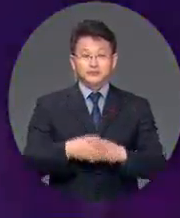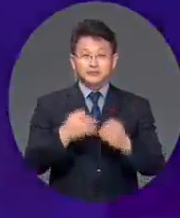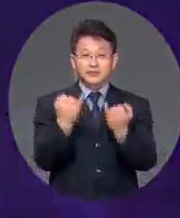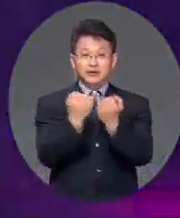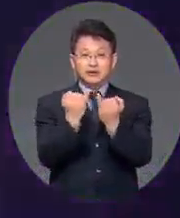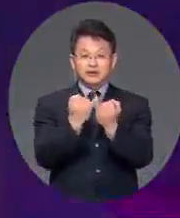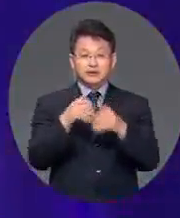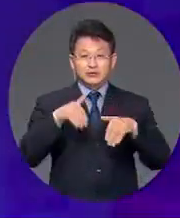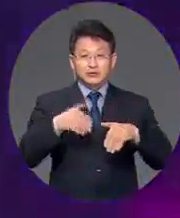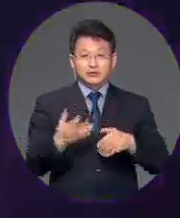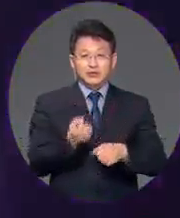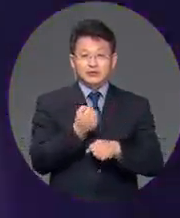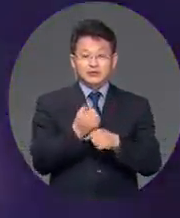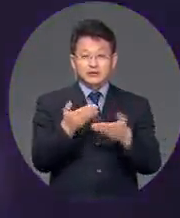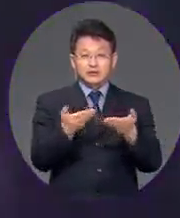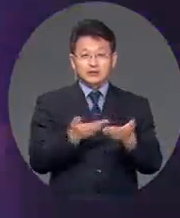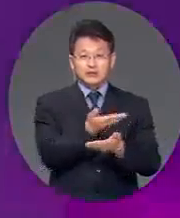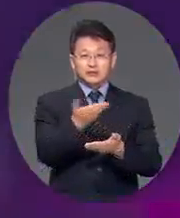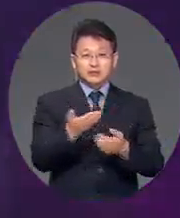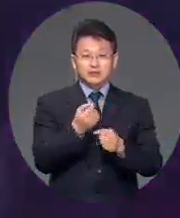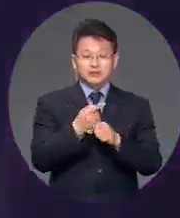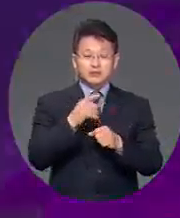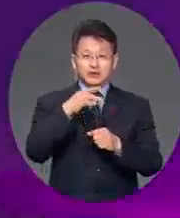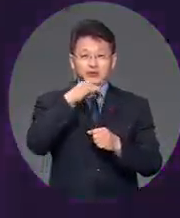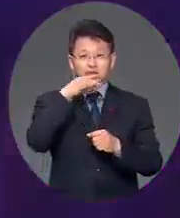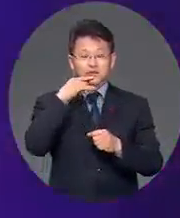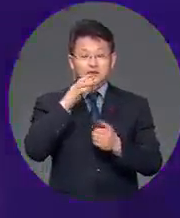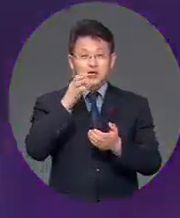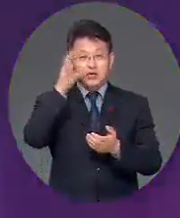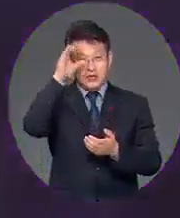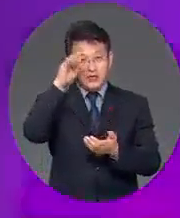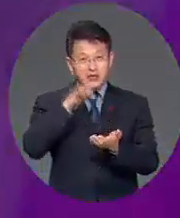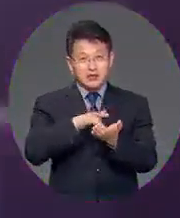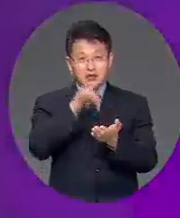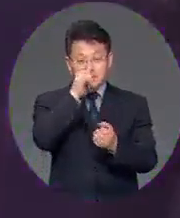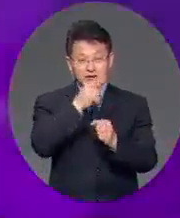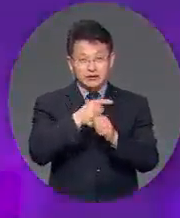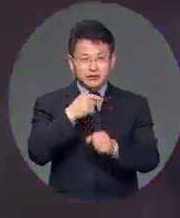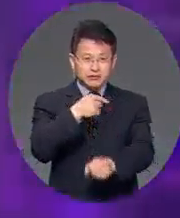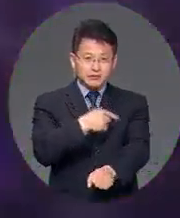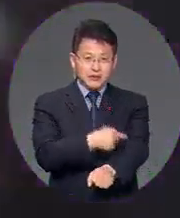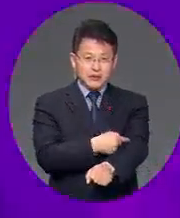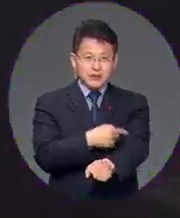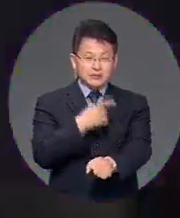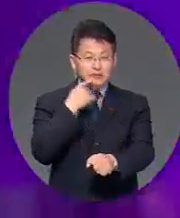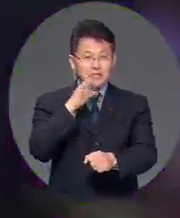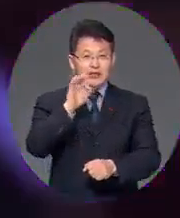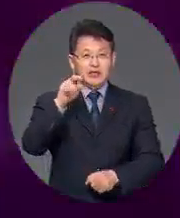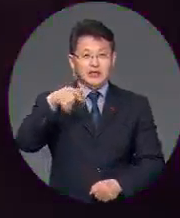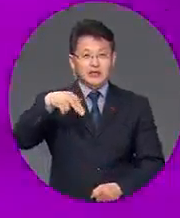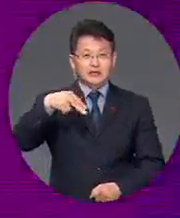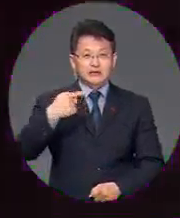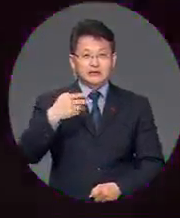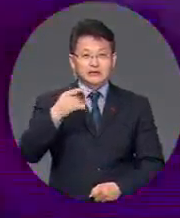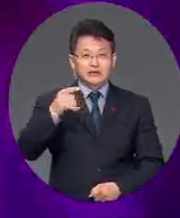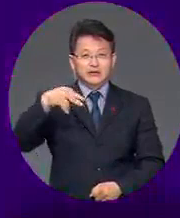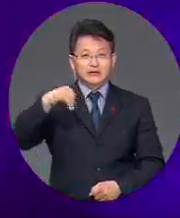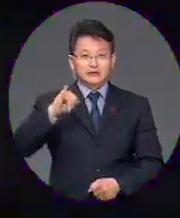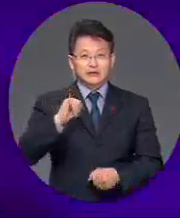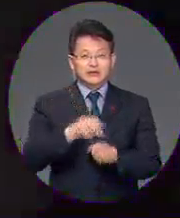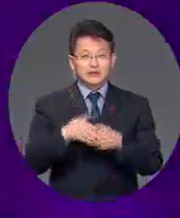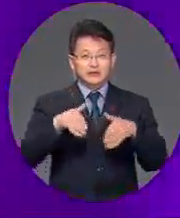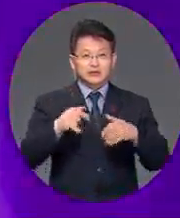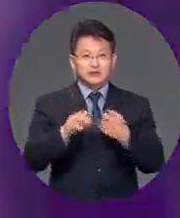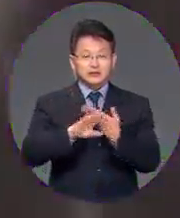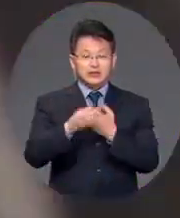여성 종업원이 들고 있는 접시엔 분홍색 알약이 놓여 있습니다. 마약류로 분류되는 엑스터시입니다. 여성 종업원은